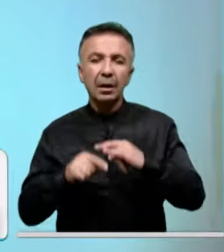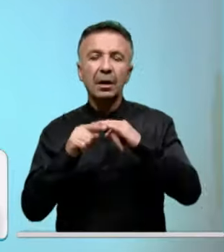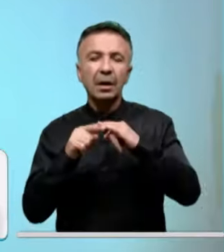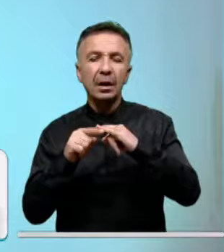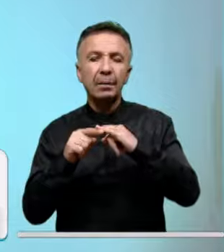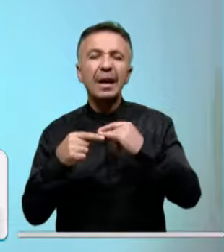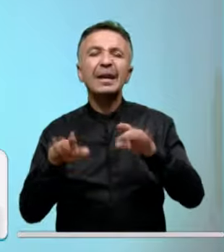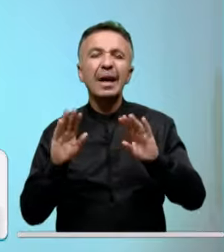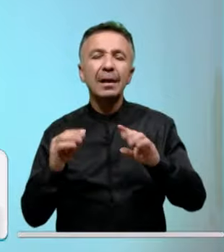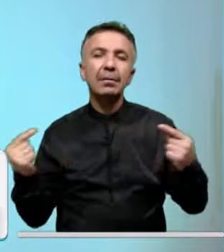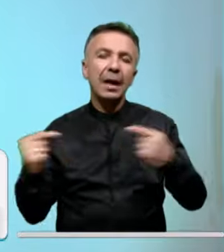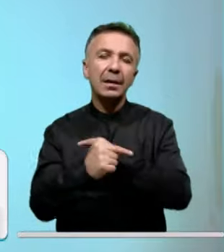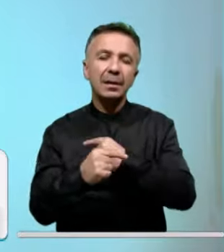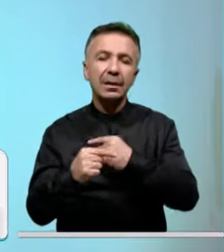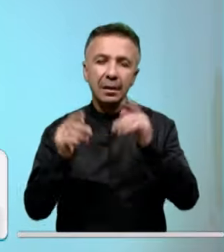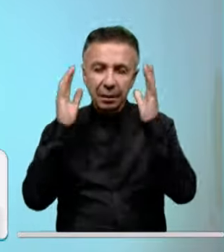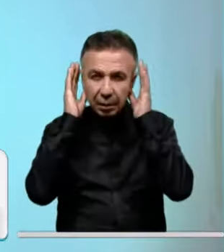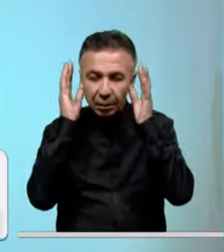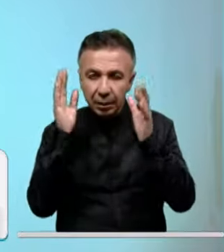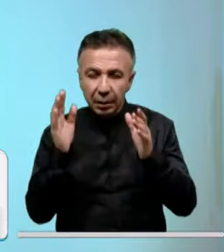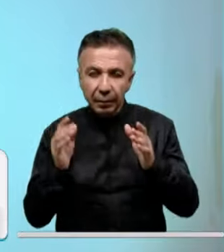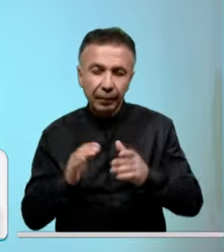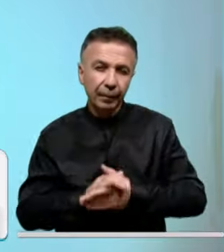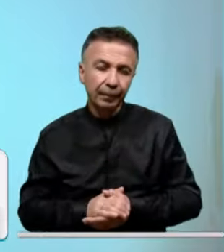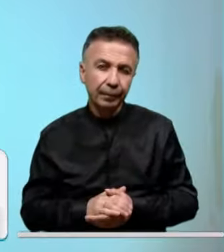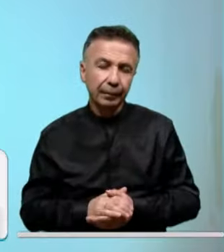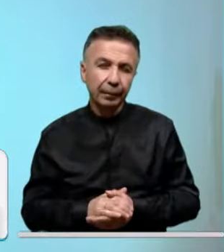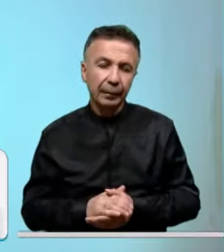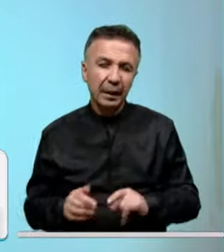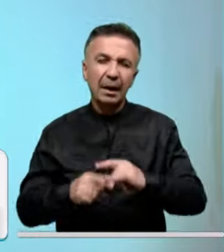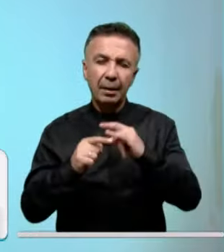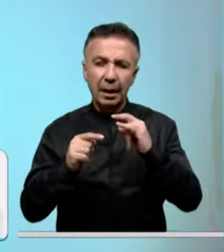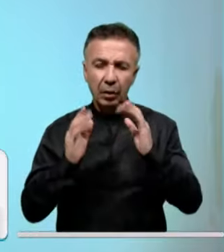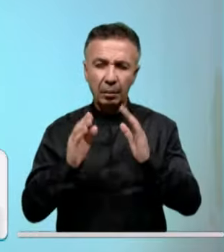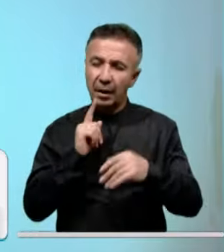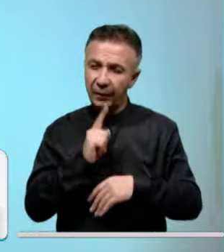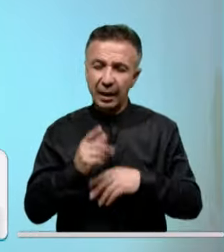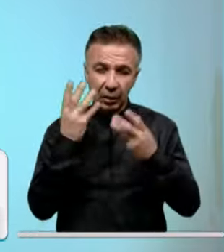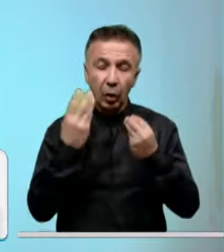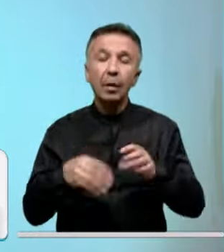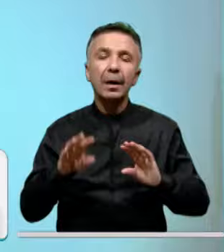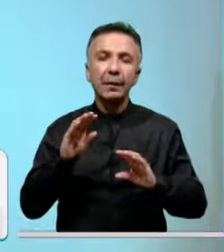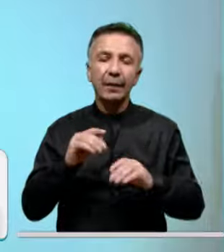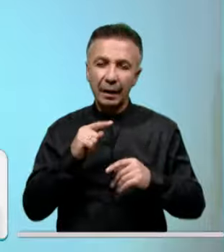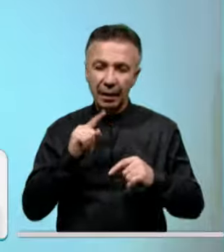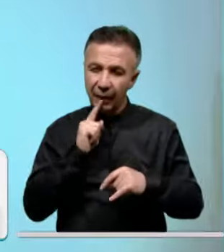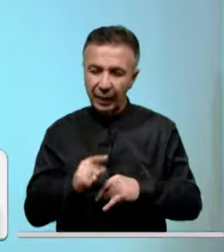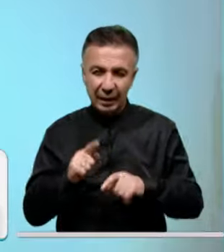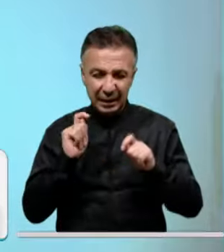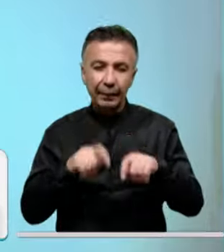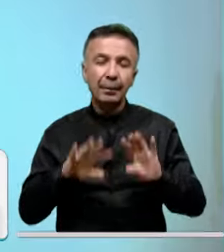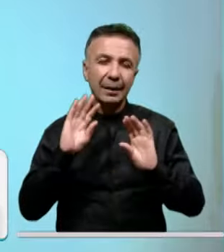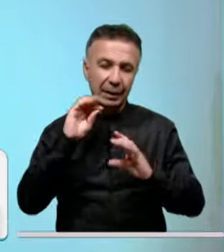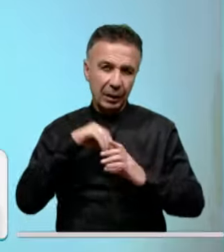durmuş. İstikbali kıble, yani kıbleye yönelmek farzlardan olduğu için bu farz yerine gelmediğinden namazı